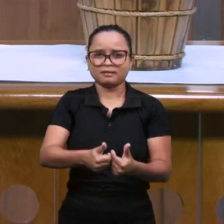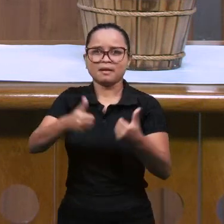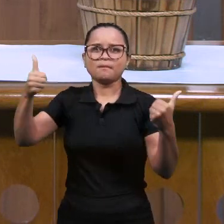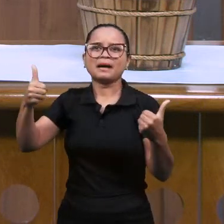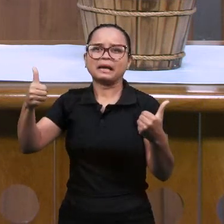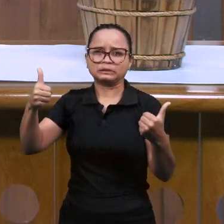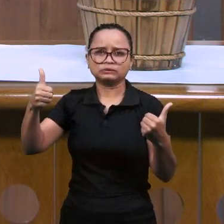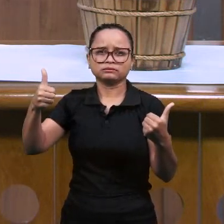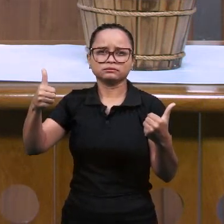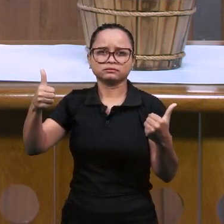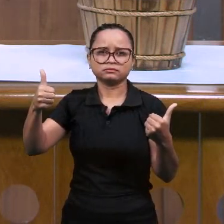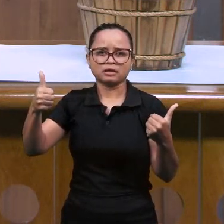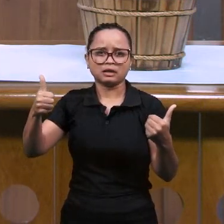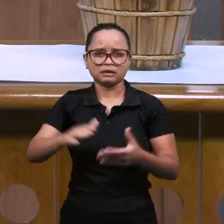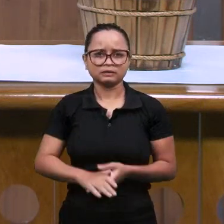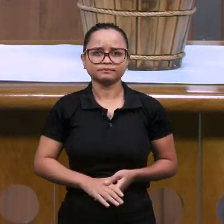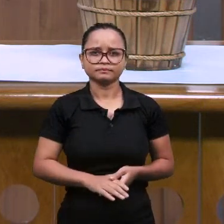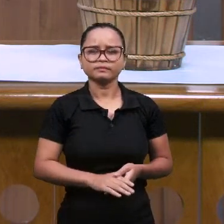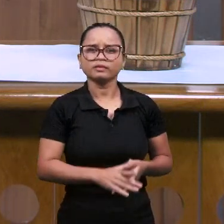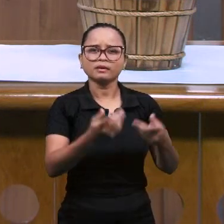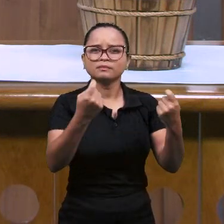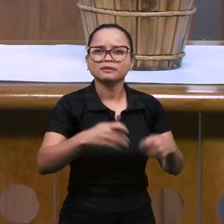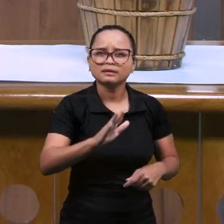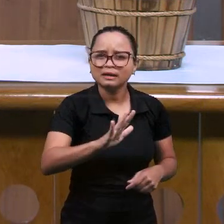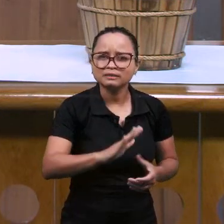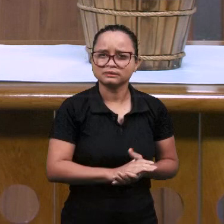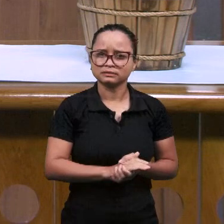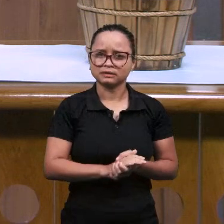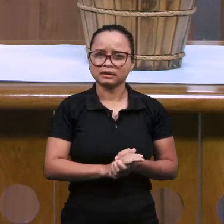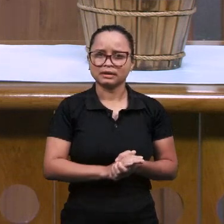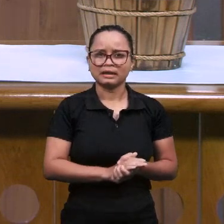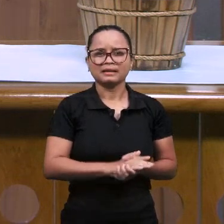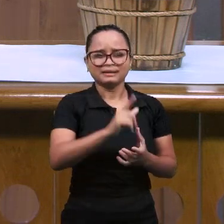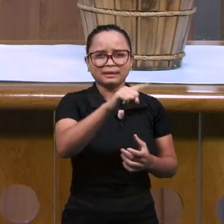dans cette œuvre n'a pas besoin de père tombale, des éloges